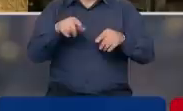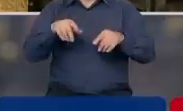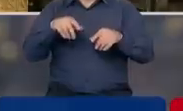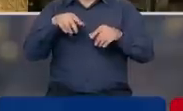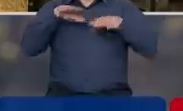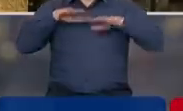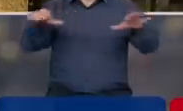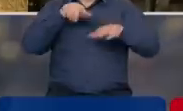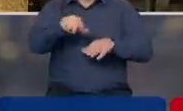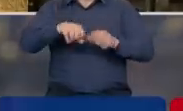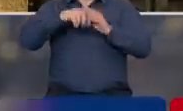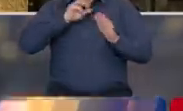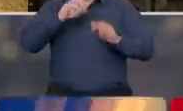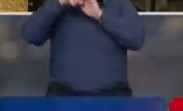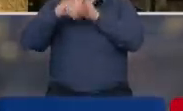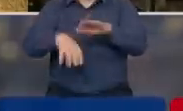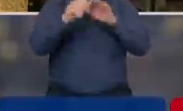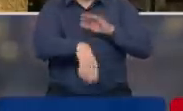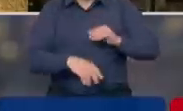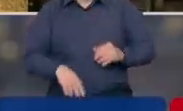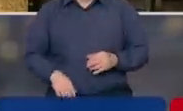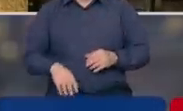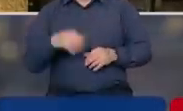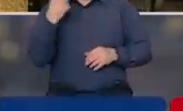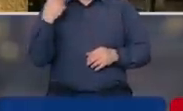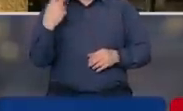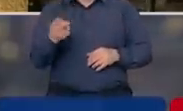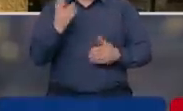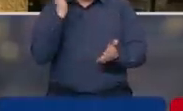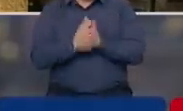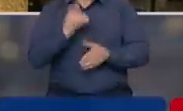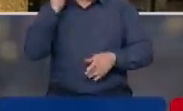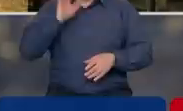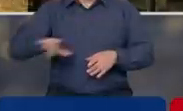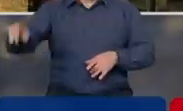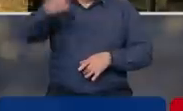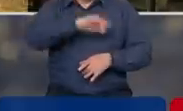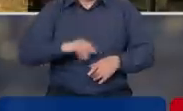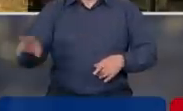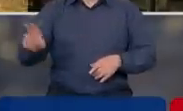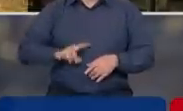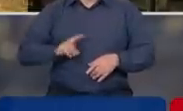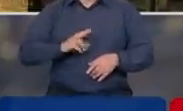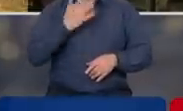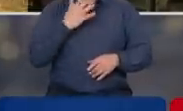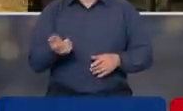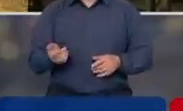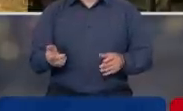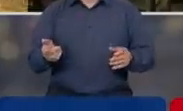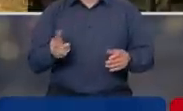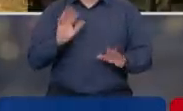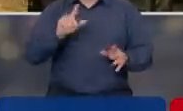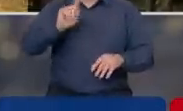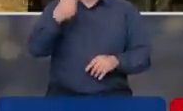dwa dodatkowe zostały już zadysponowany z mielca jak wspomniał pan minister a więc łącznie za około godzinę